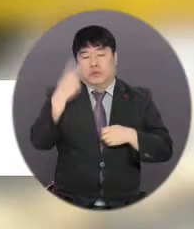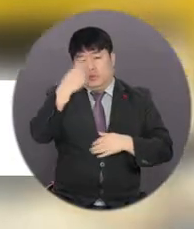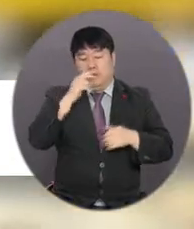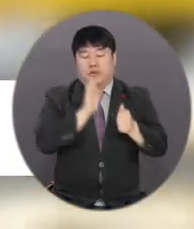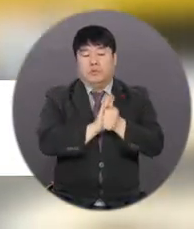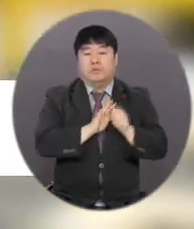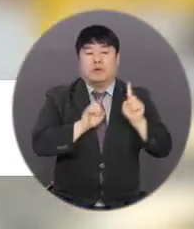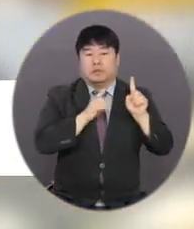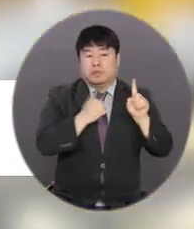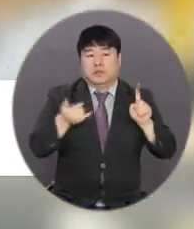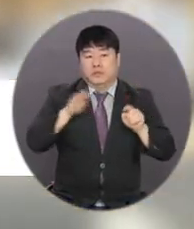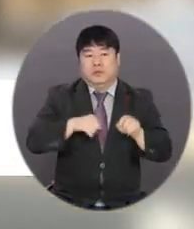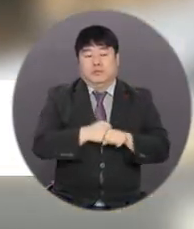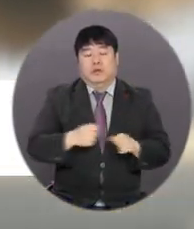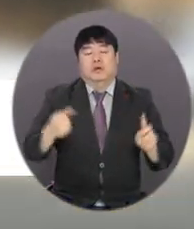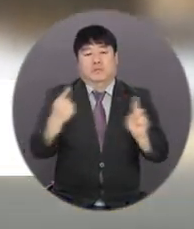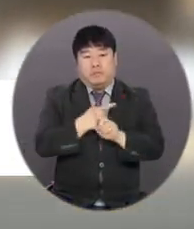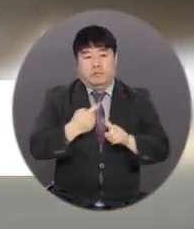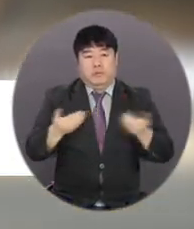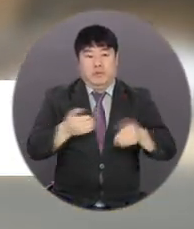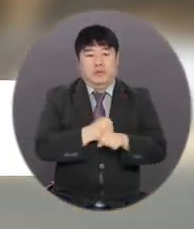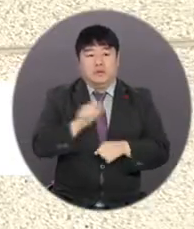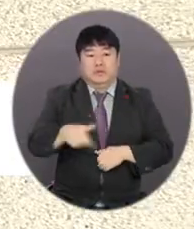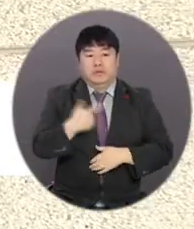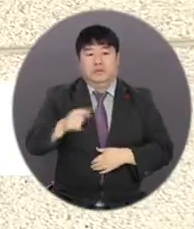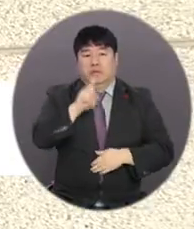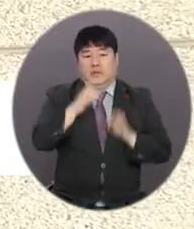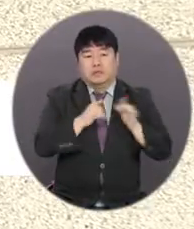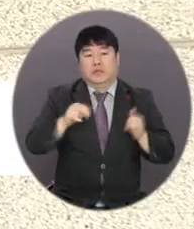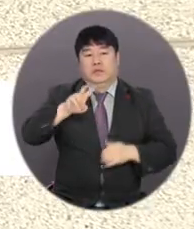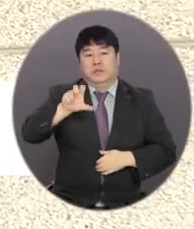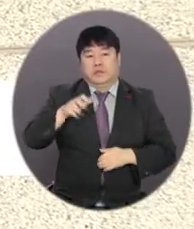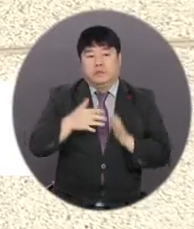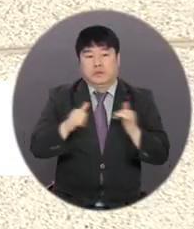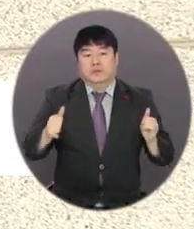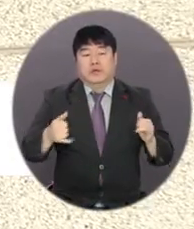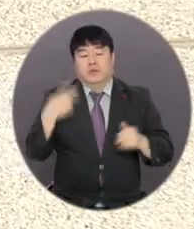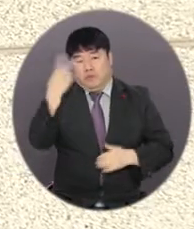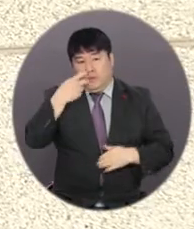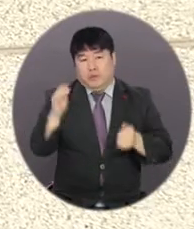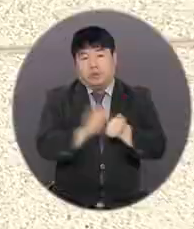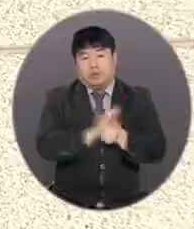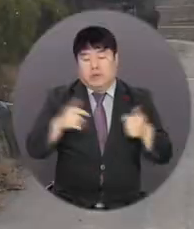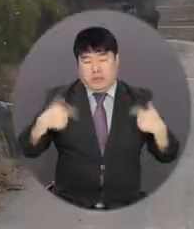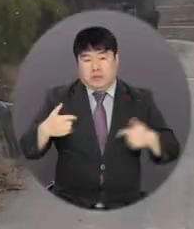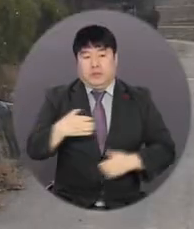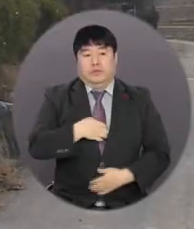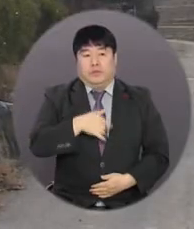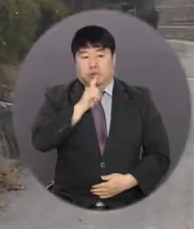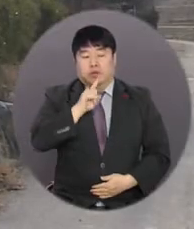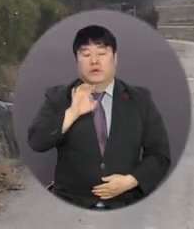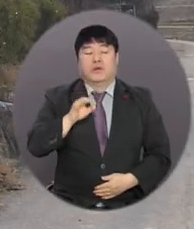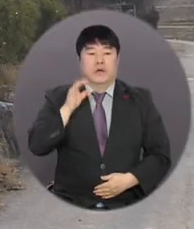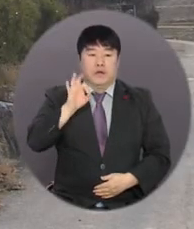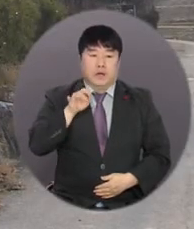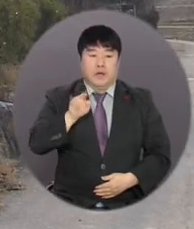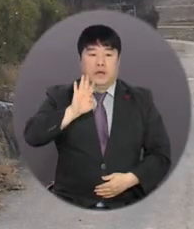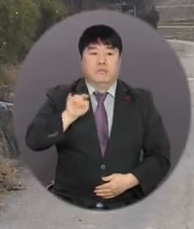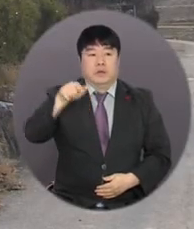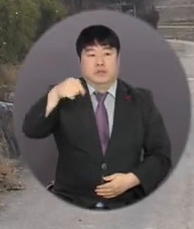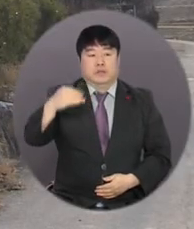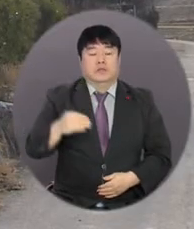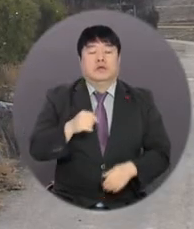교대로 근무해야 해 저녁엔 한 명이 20여 명을 돌보는 상황이어서 늘 위험이 있다는 겁니다. 에버그린 요양원의 최초